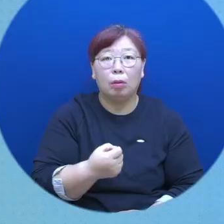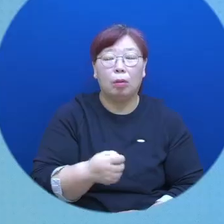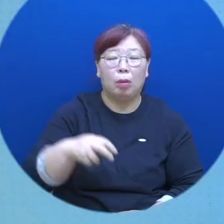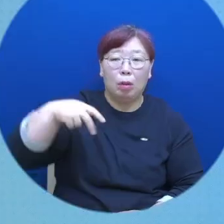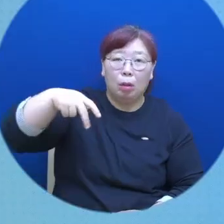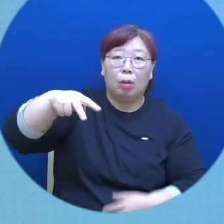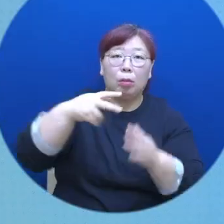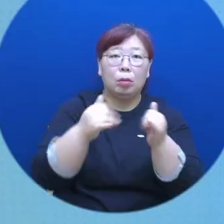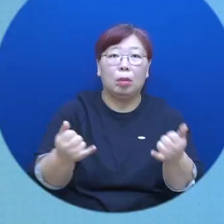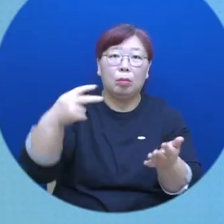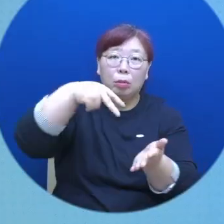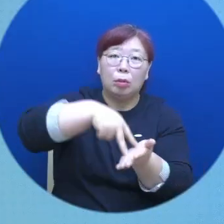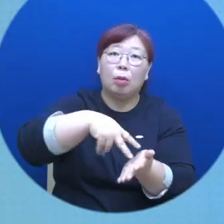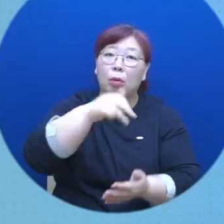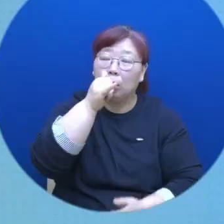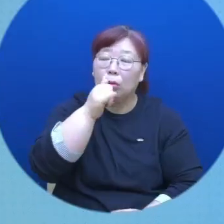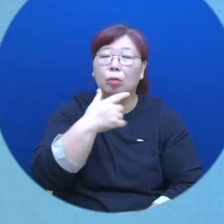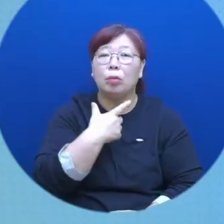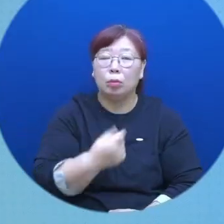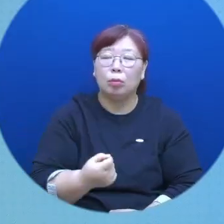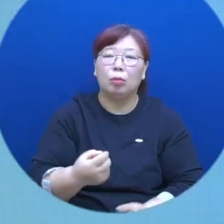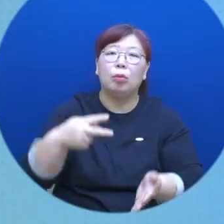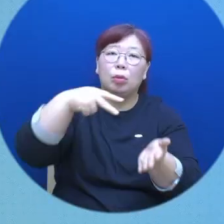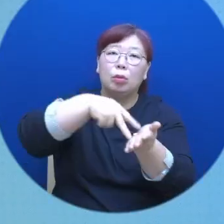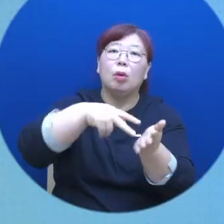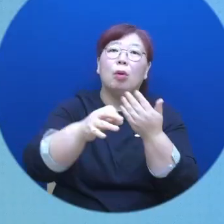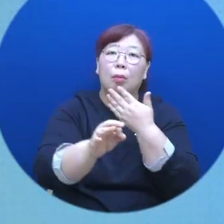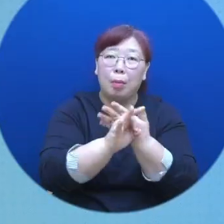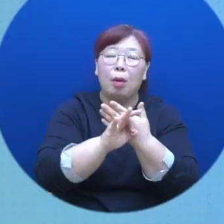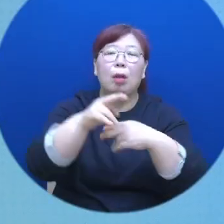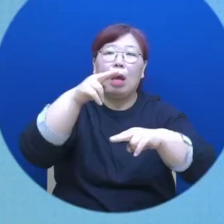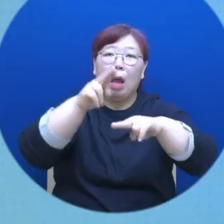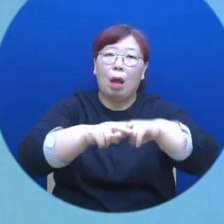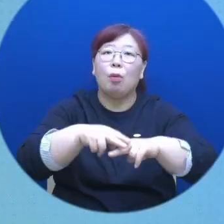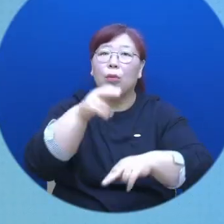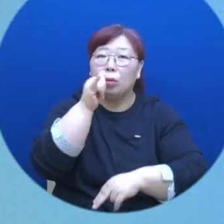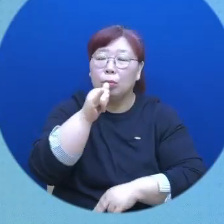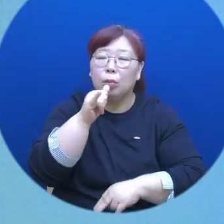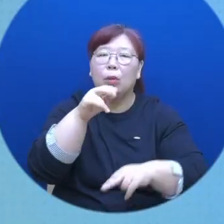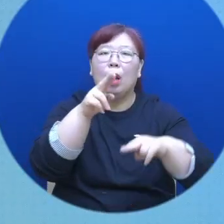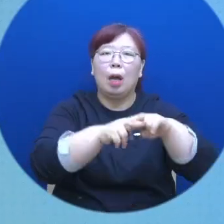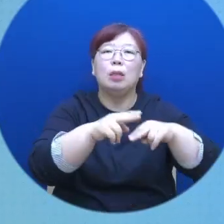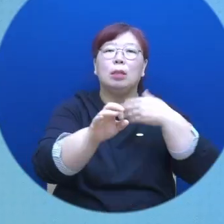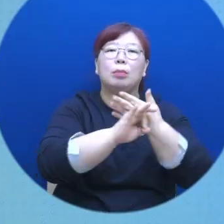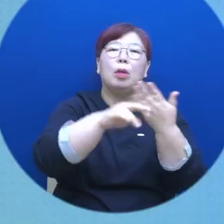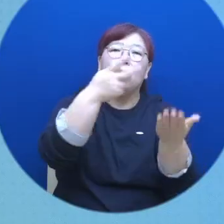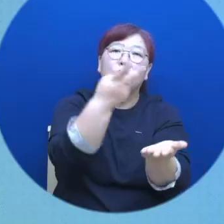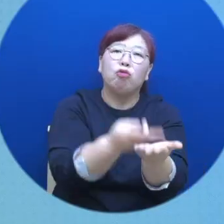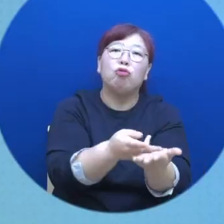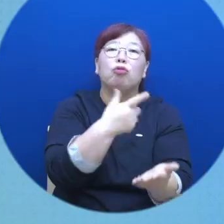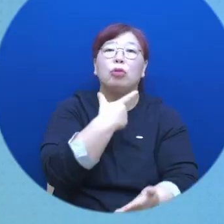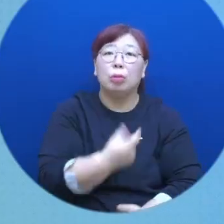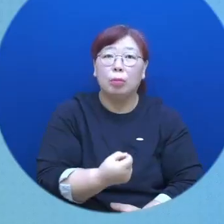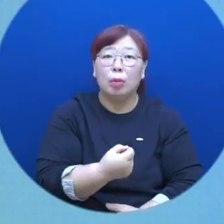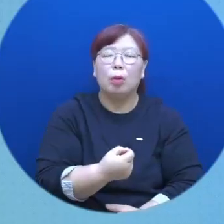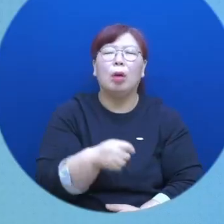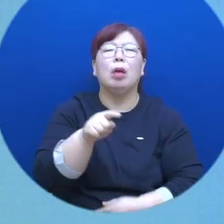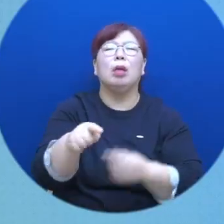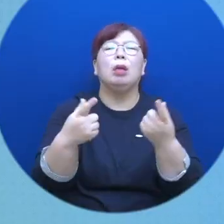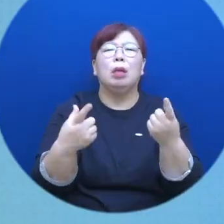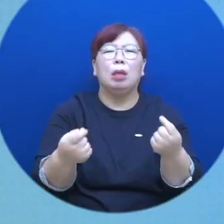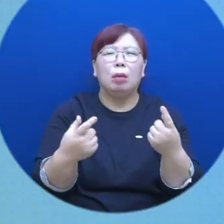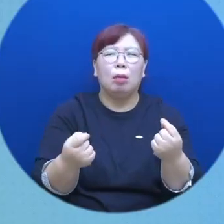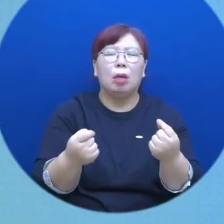싶어요. 서 있는 사람이 앉고 싶어요. 앉고 있는 사람이 눕고 싶어요. 그것이